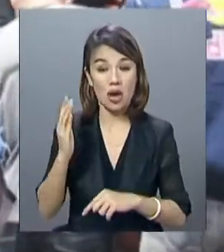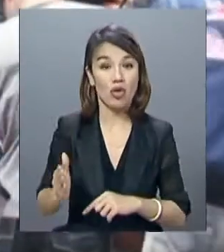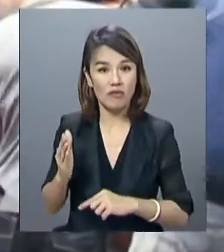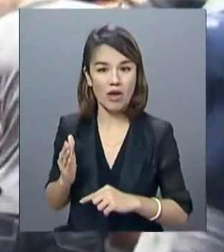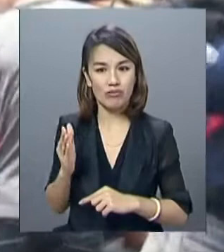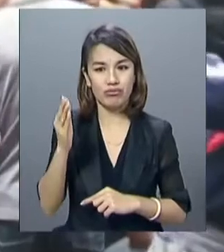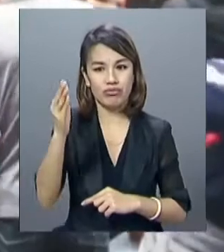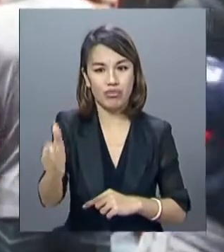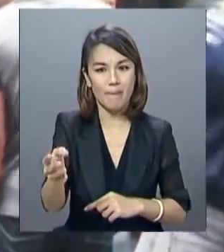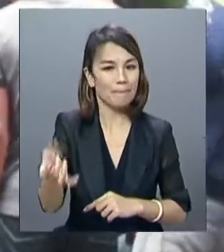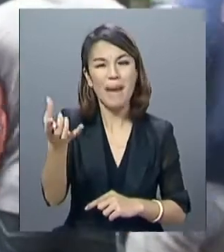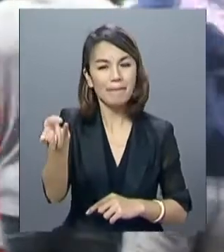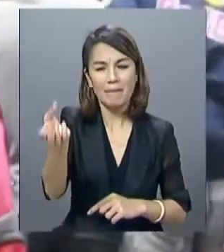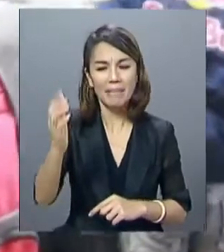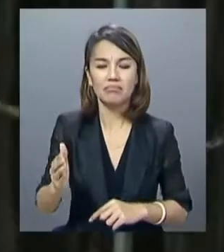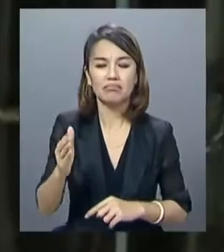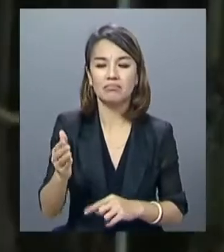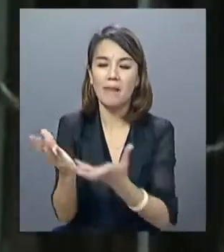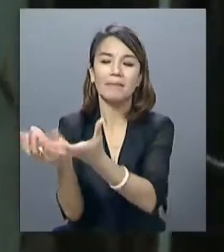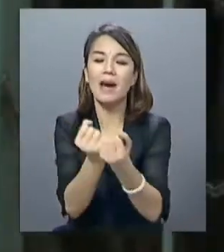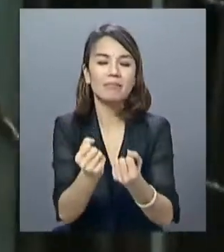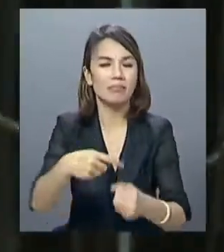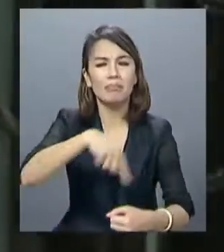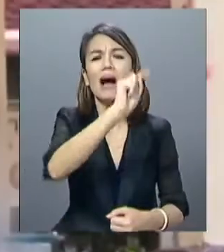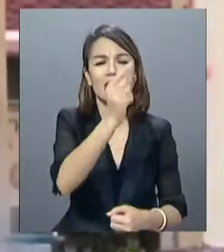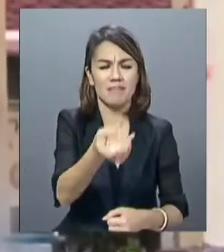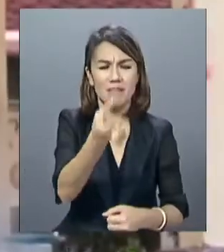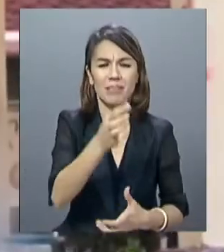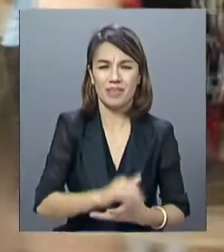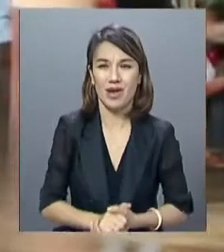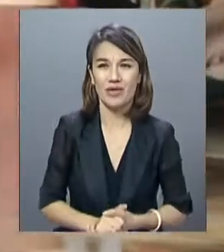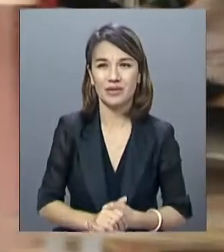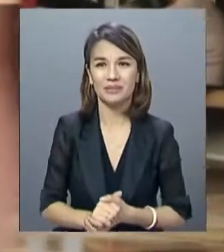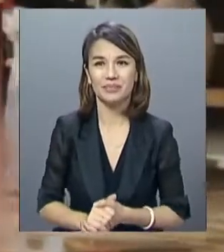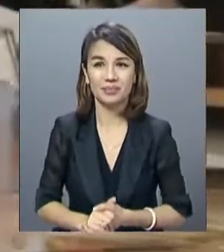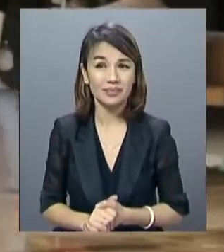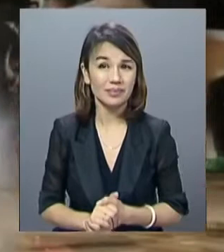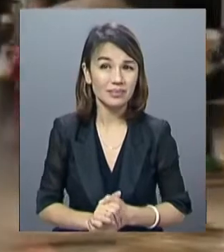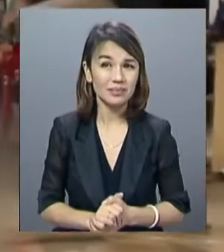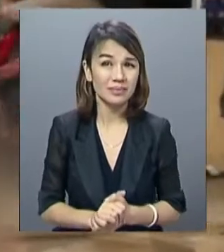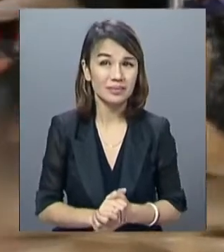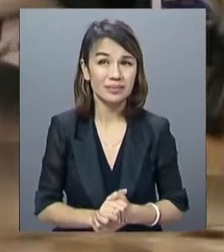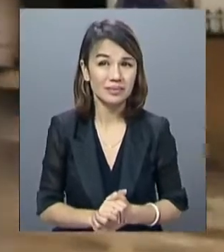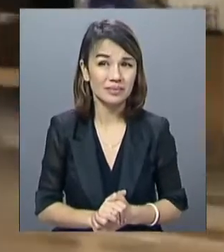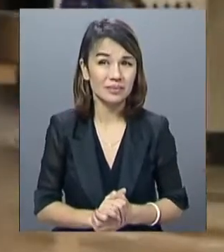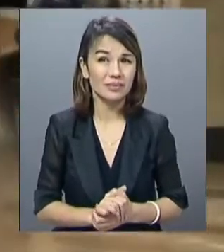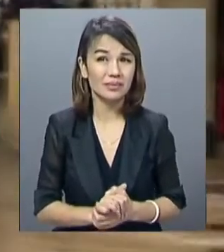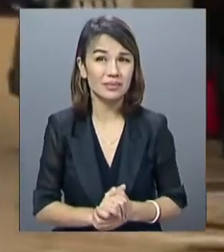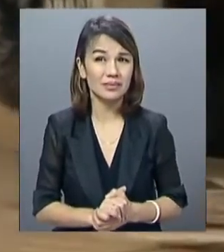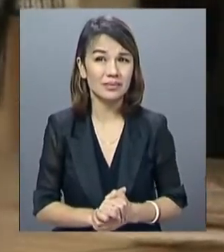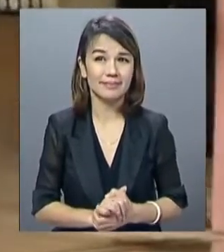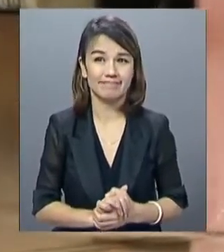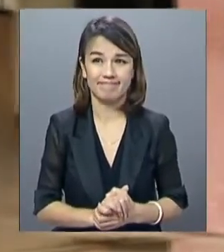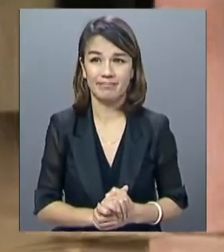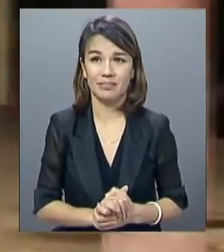อดปั๊บเดินปุ๊บมีคนมารับปั๊บ ไหนก็ต้องปีกิเคลนะเองอาดกับพอเหตุร้ายกับพอดกับพอเอ